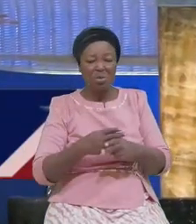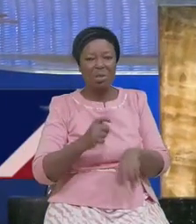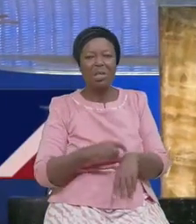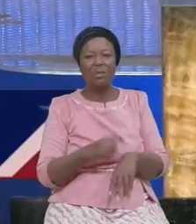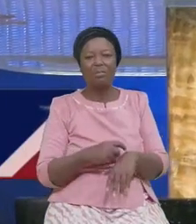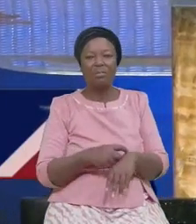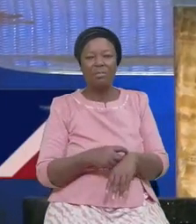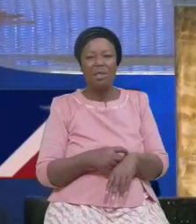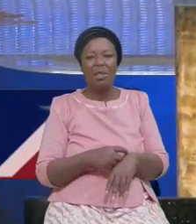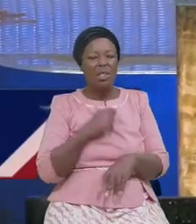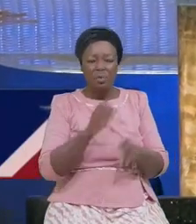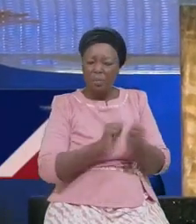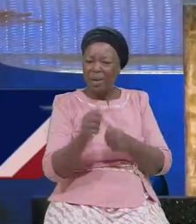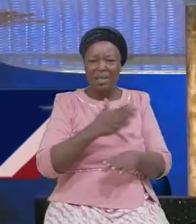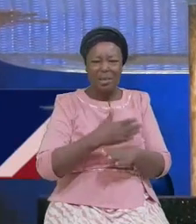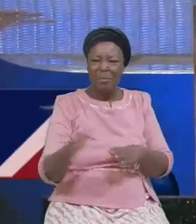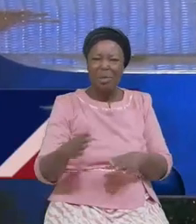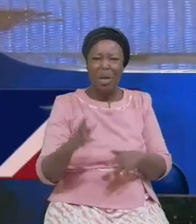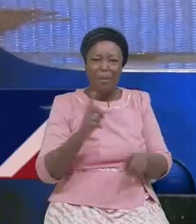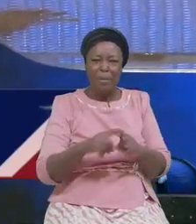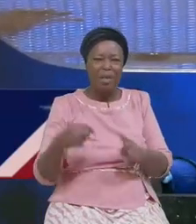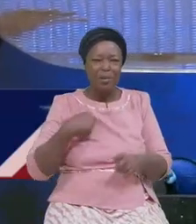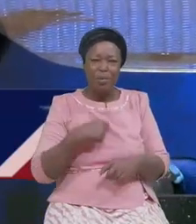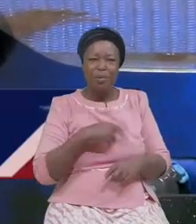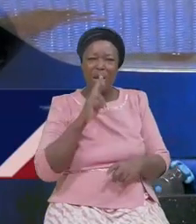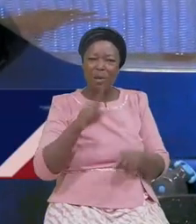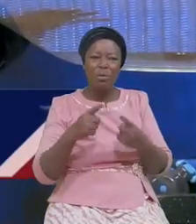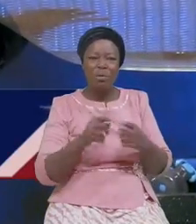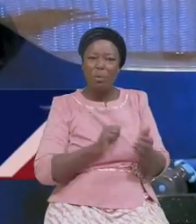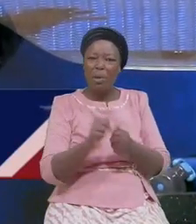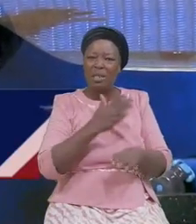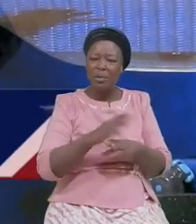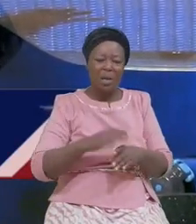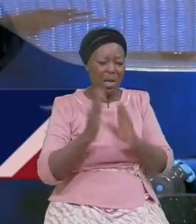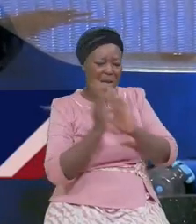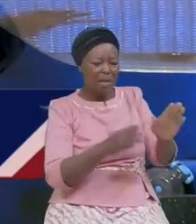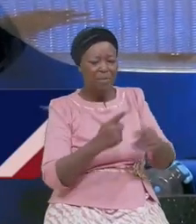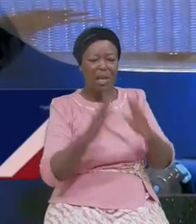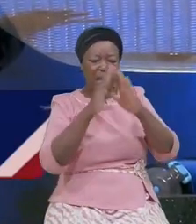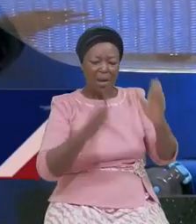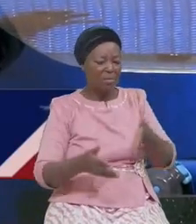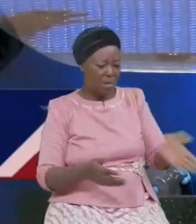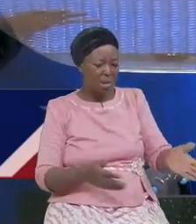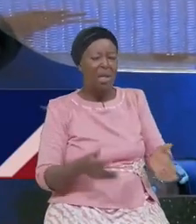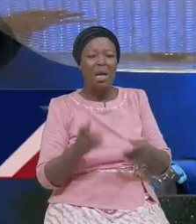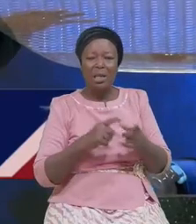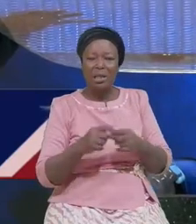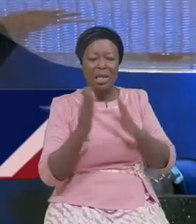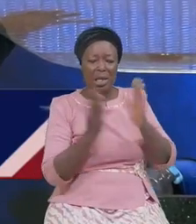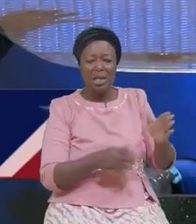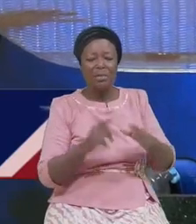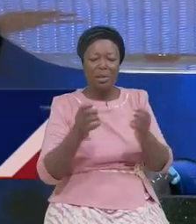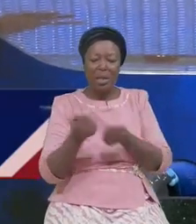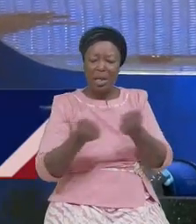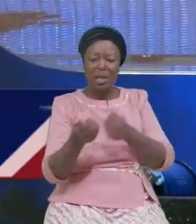cela va passer. Mais nous, nous allons passer et laisser les maisons derrière, et laisser les voitures derrière.